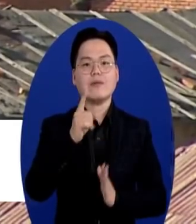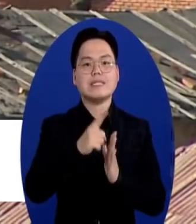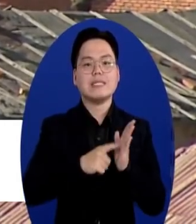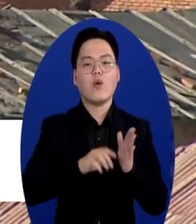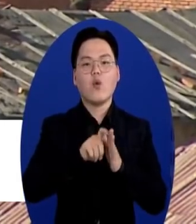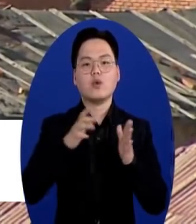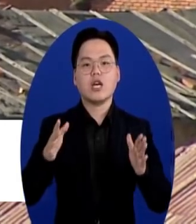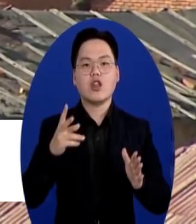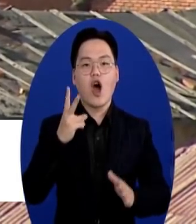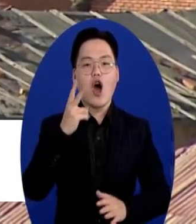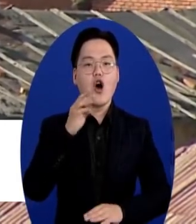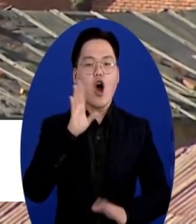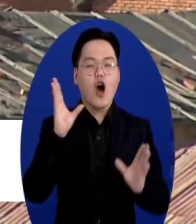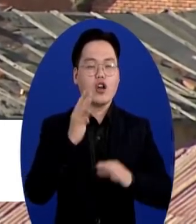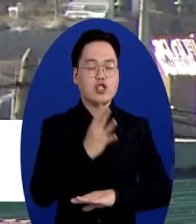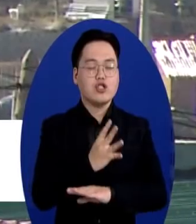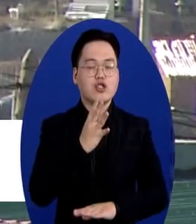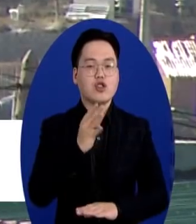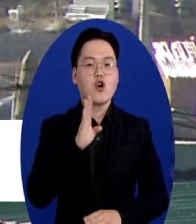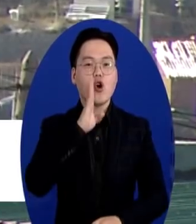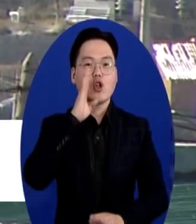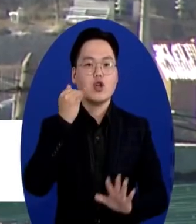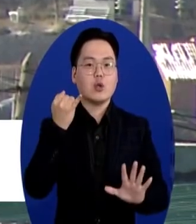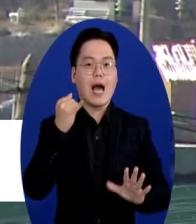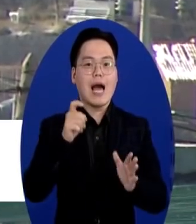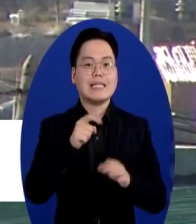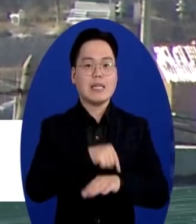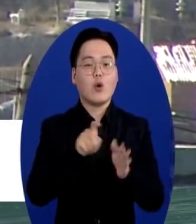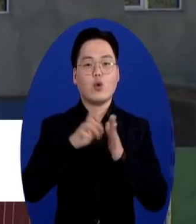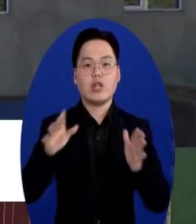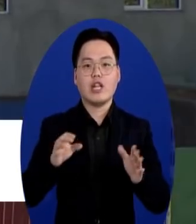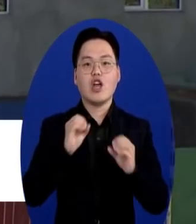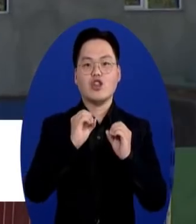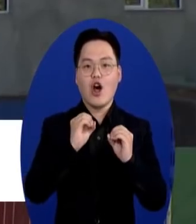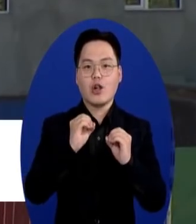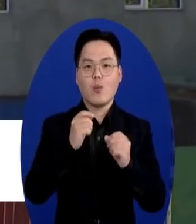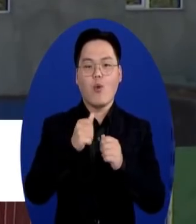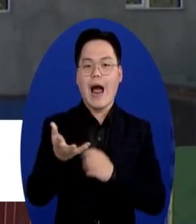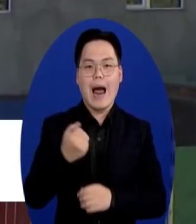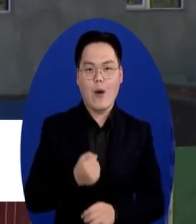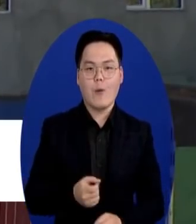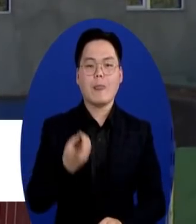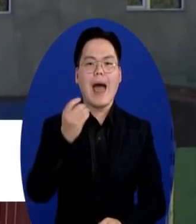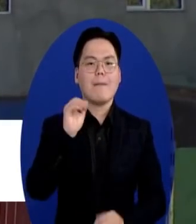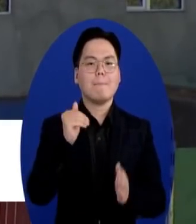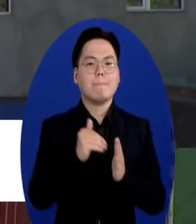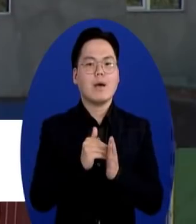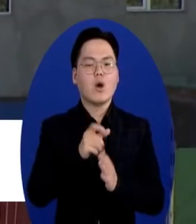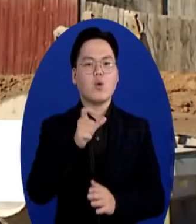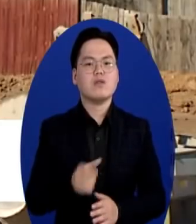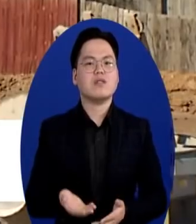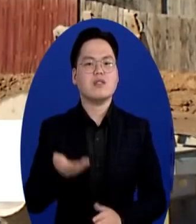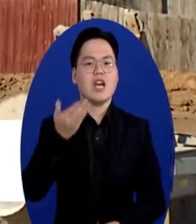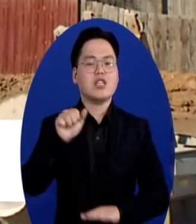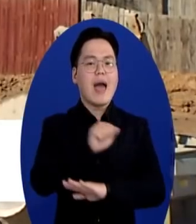21 цагаас өглөөний тэг 6 цаг хүртэл хэрэгэлсэн цахилгааны төлбөрийг хөнгөлнө. Мөн 10,000-аас дээш хүн амтай орон нутгийн оройн шүний